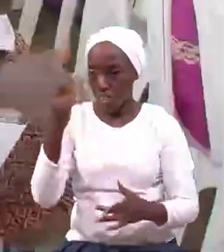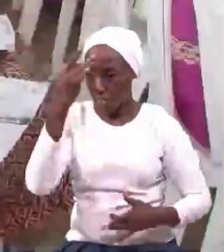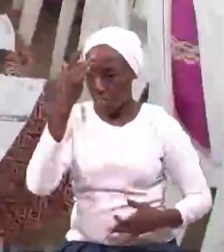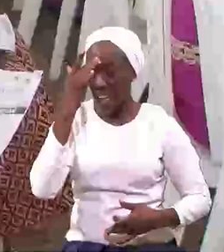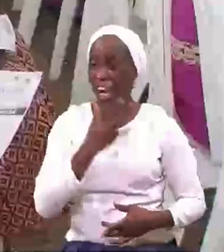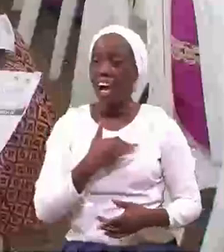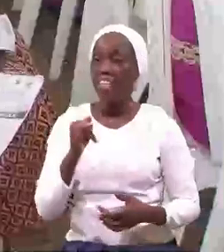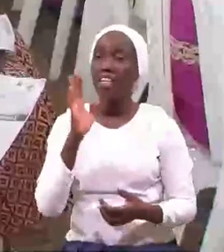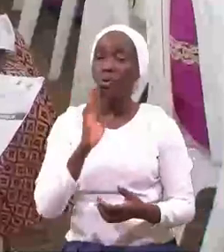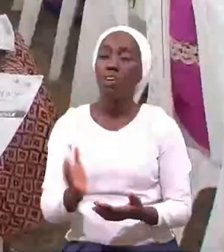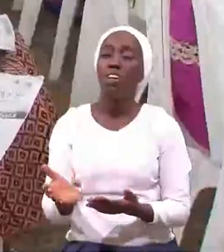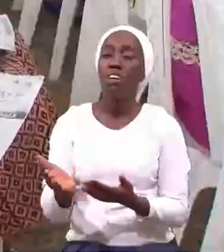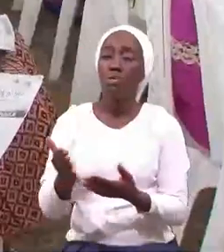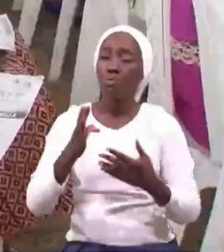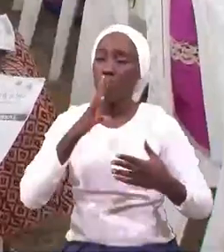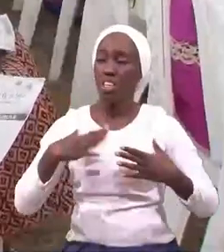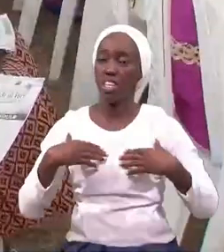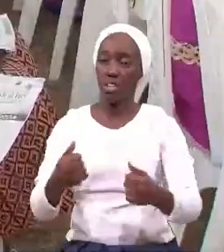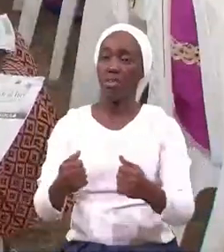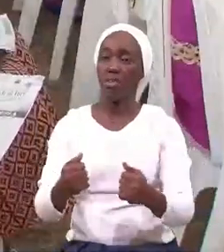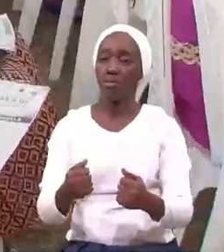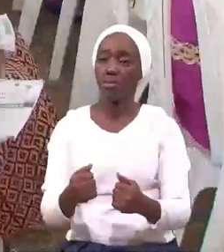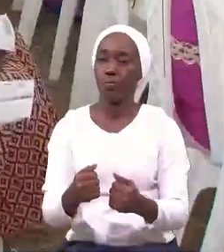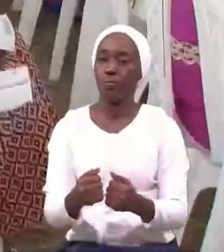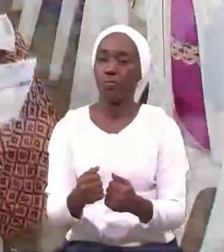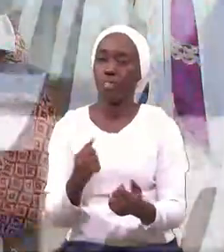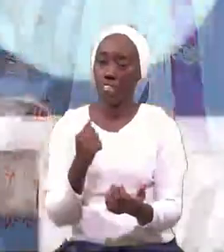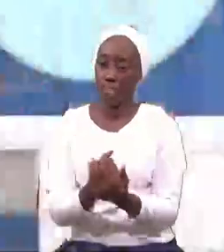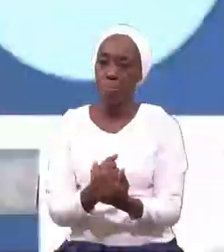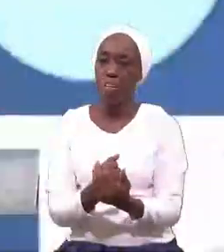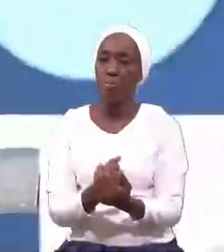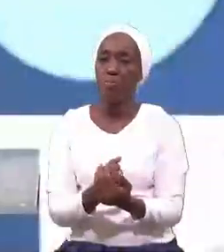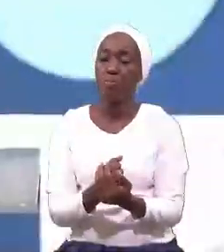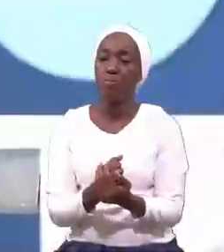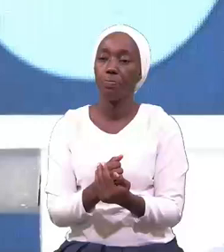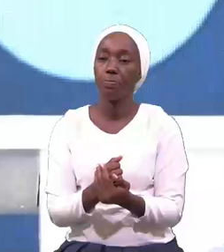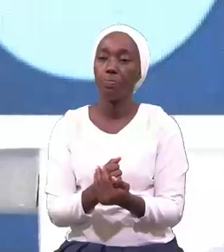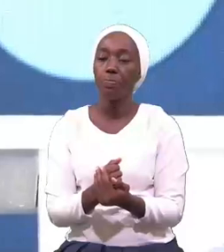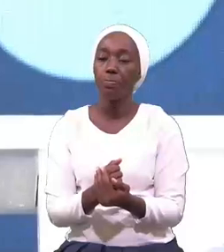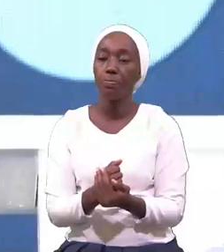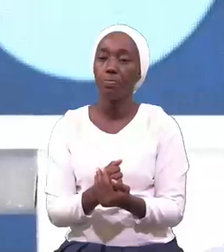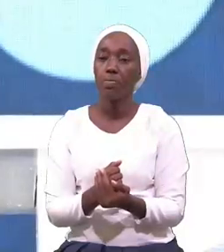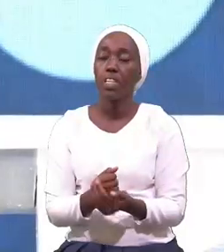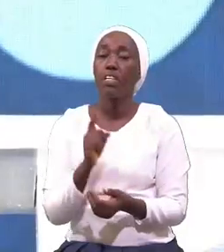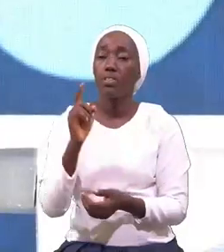Parce que je crois qu'à partir de maintenant, vous allez prier pour les malades et les malades seront guéris.